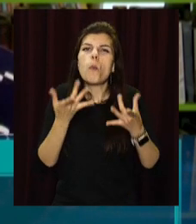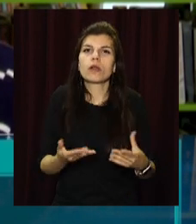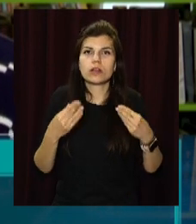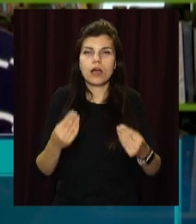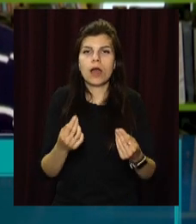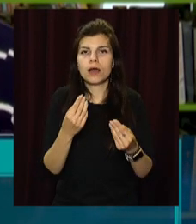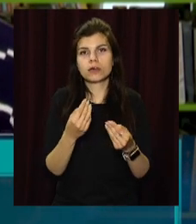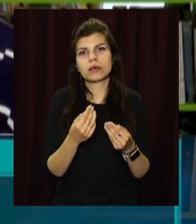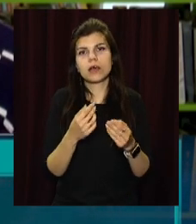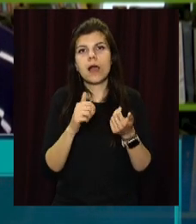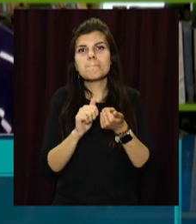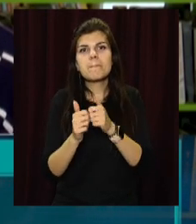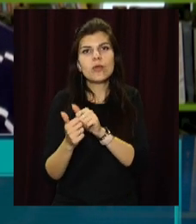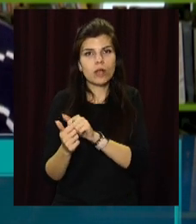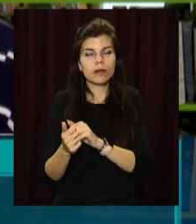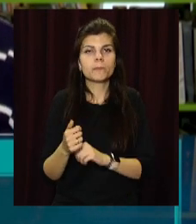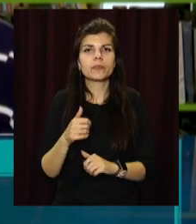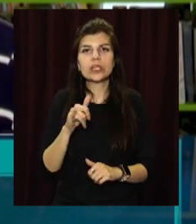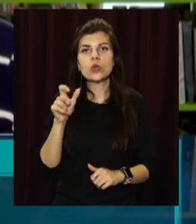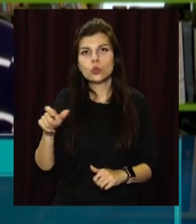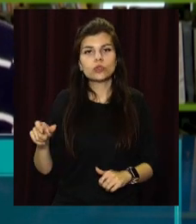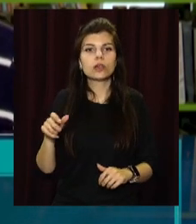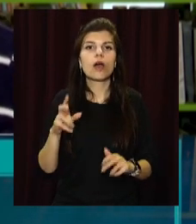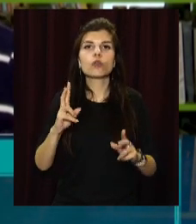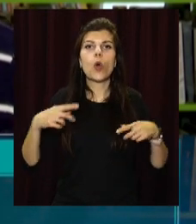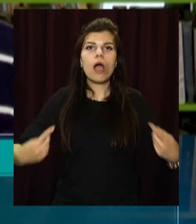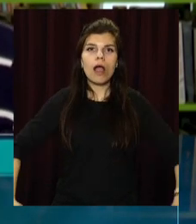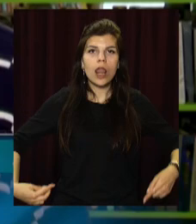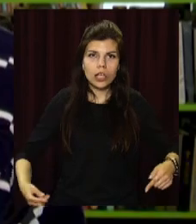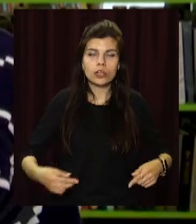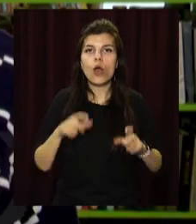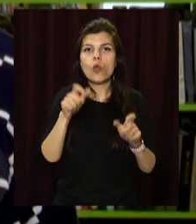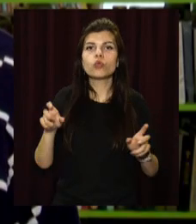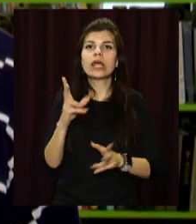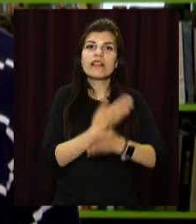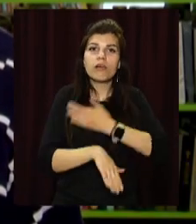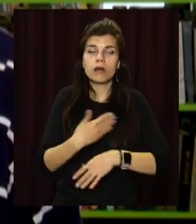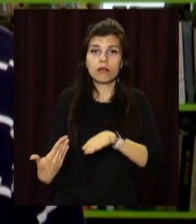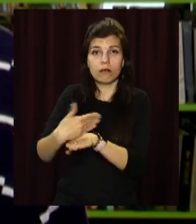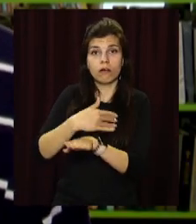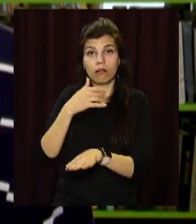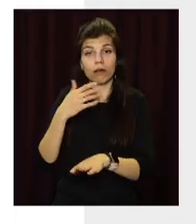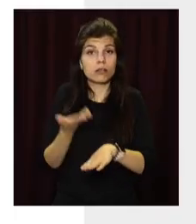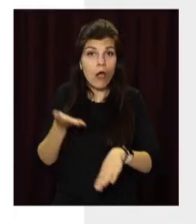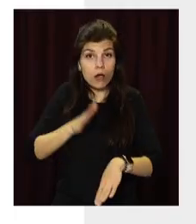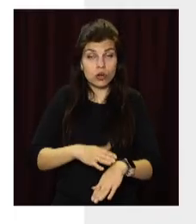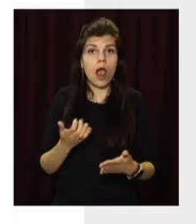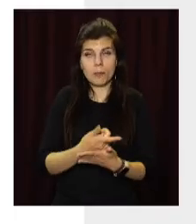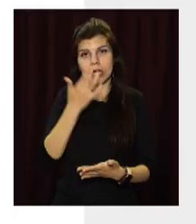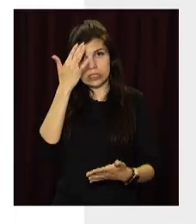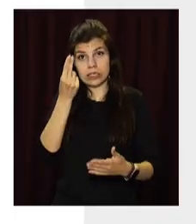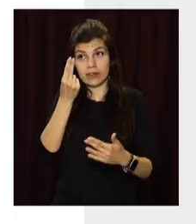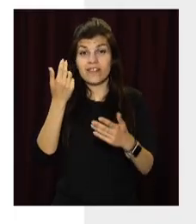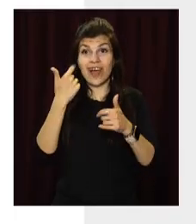до нашим бібліотекам і людям, колясочникам, людям з інвалідністю доступ був відкритий. Ми